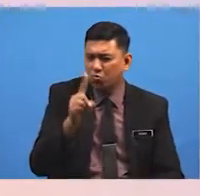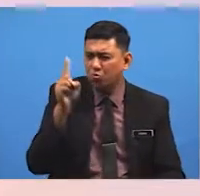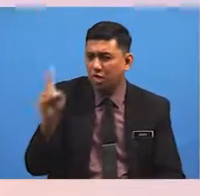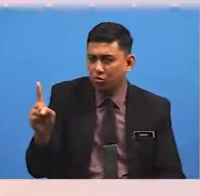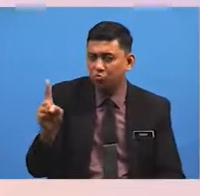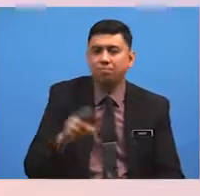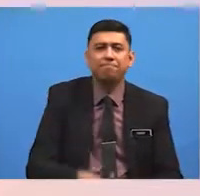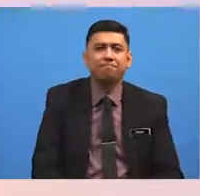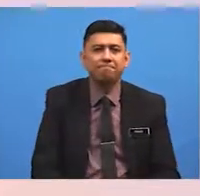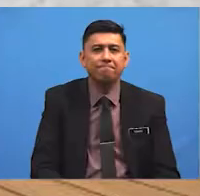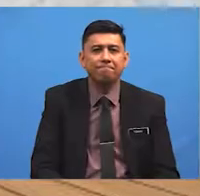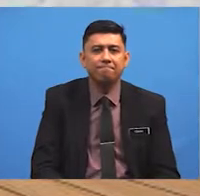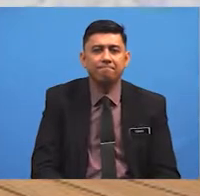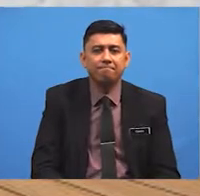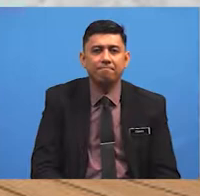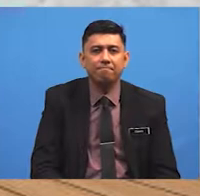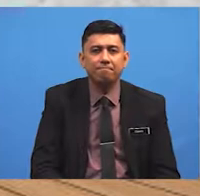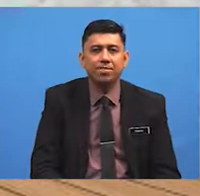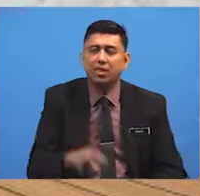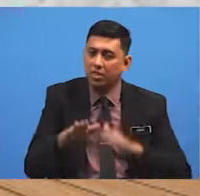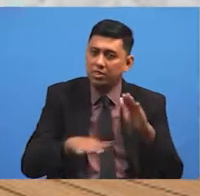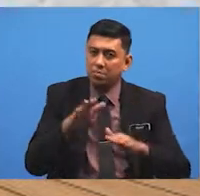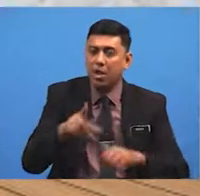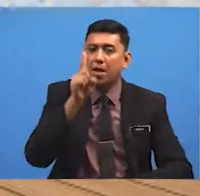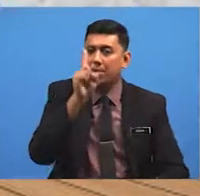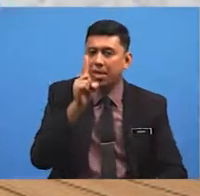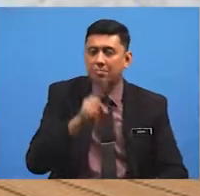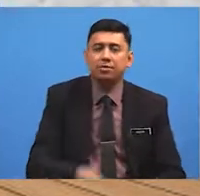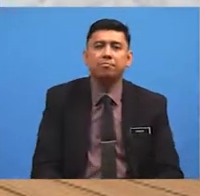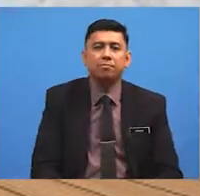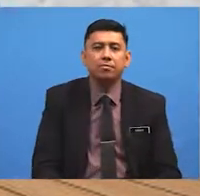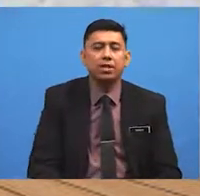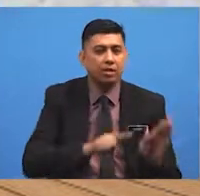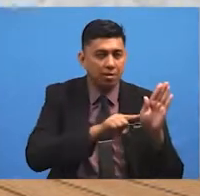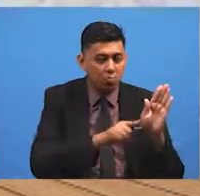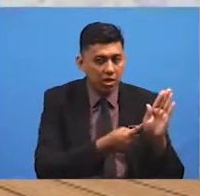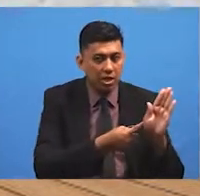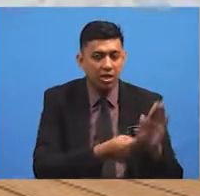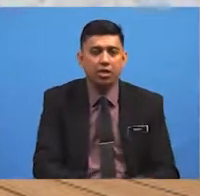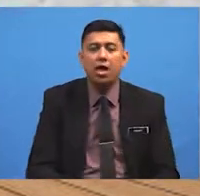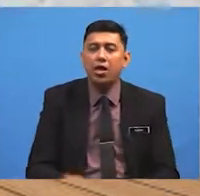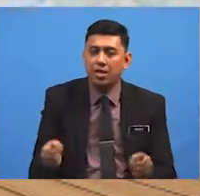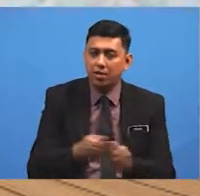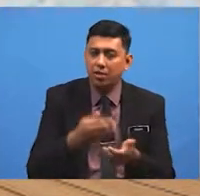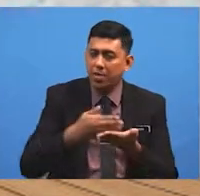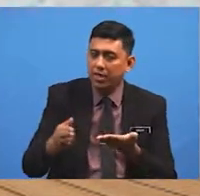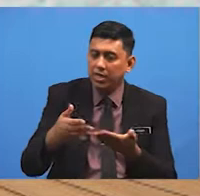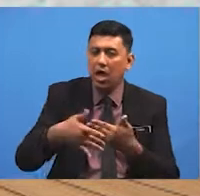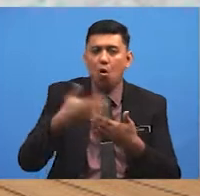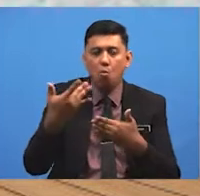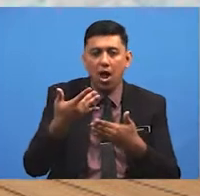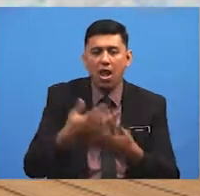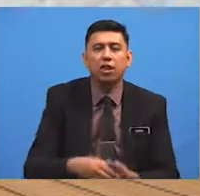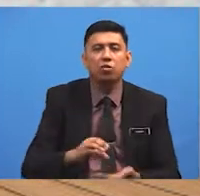persatu langkah pertama mulai dengan bab Away Tonight